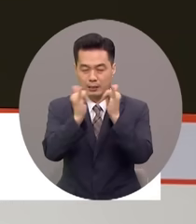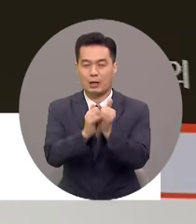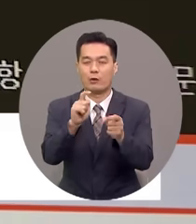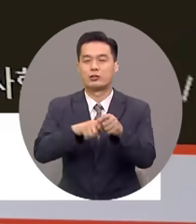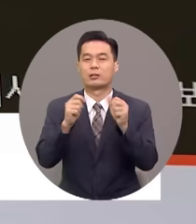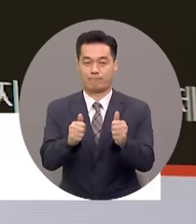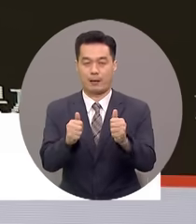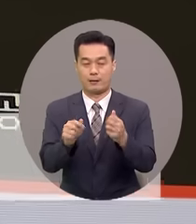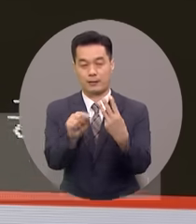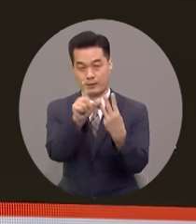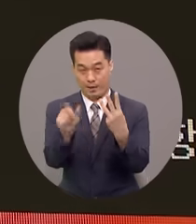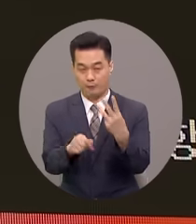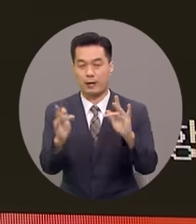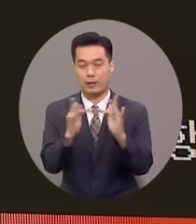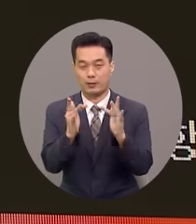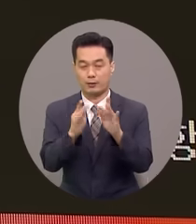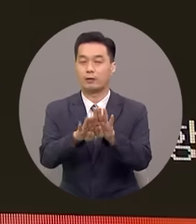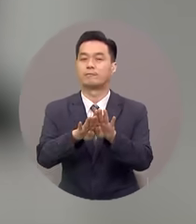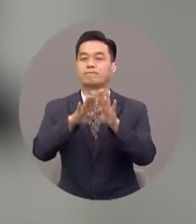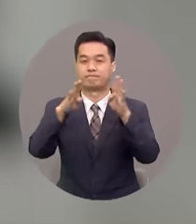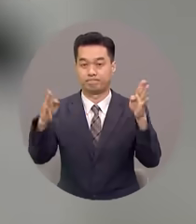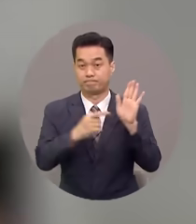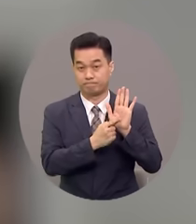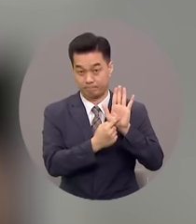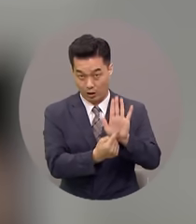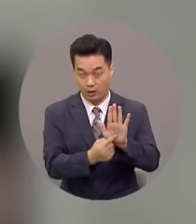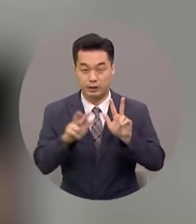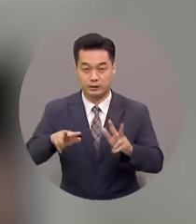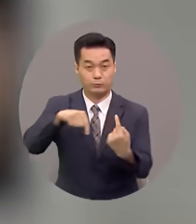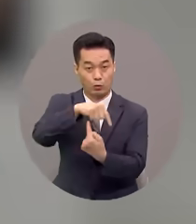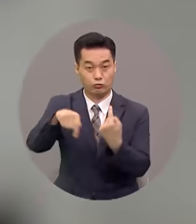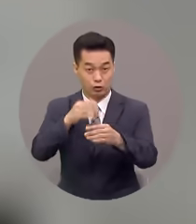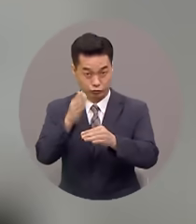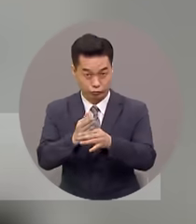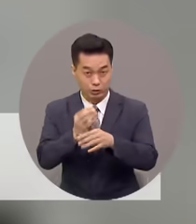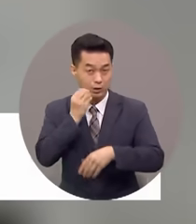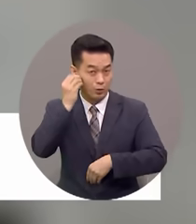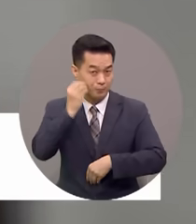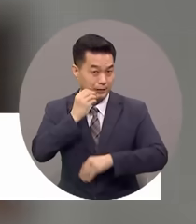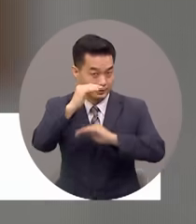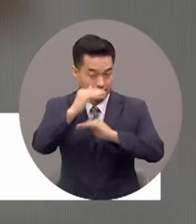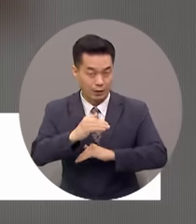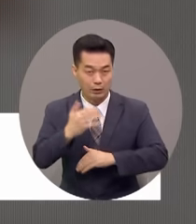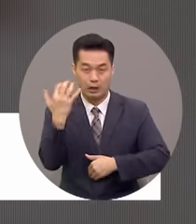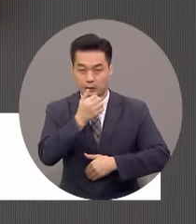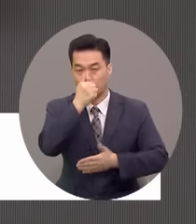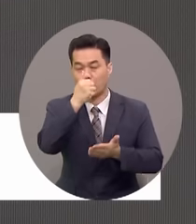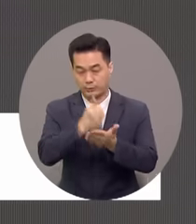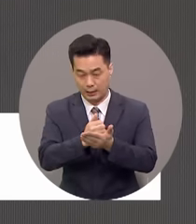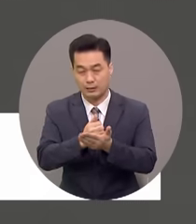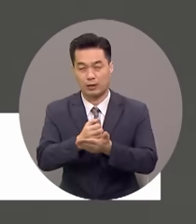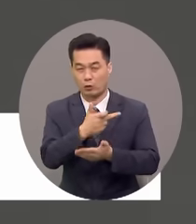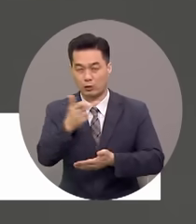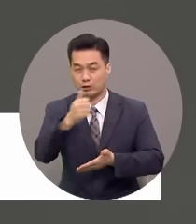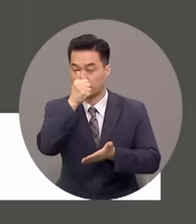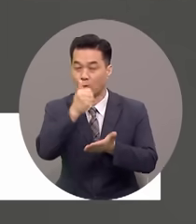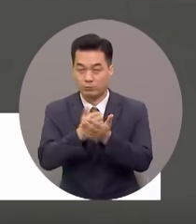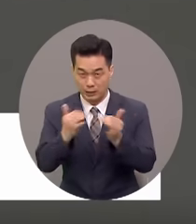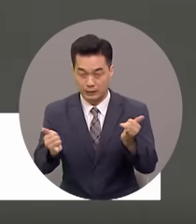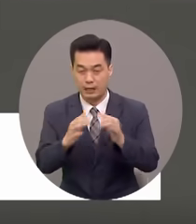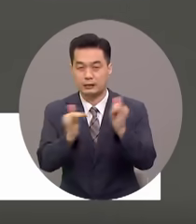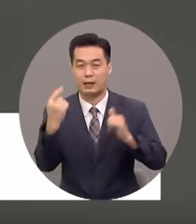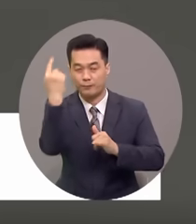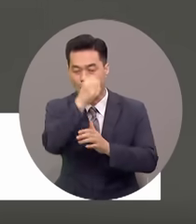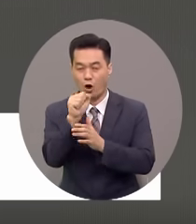대해너무관대하다며 사회정의를실현하겠다고주장하며지난3월인터넷에문을열었다. 현재까지도 운영중인이사이트에서는사람들의얼굴과 개인정보가